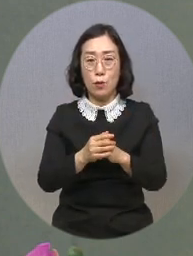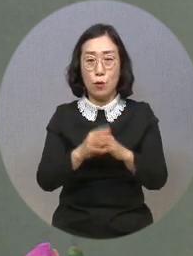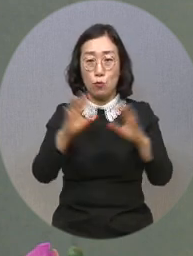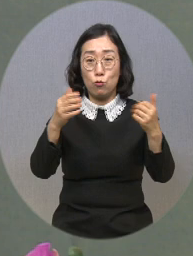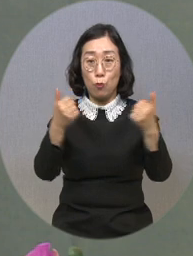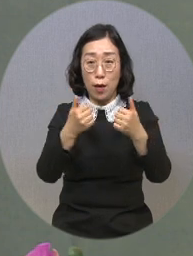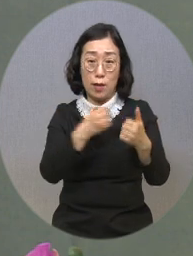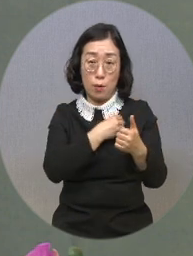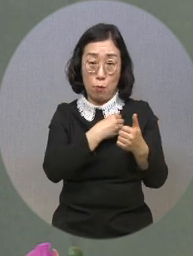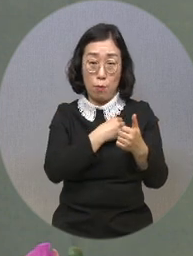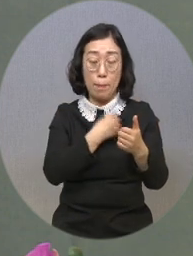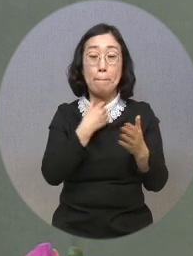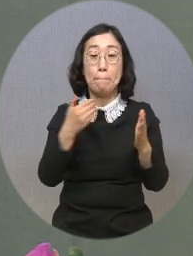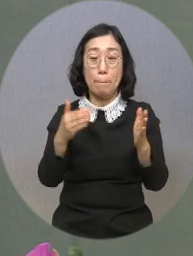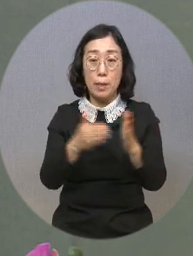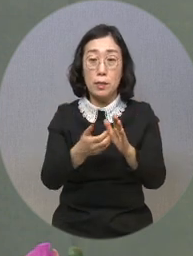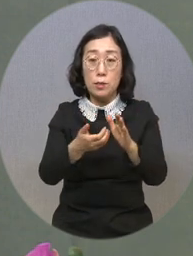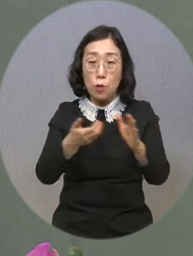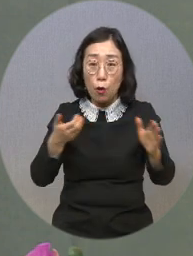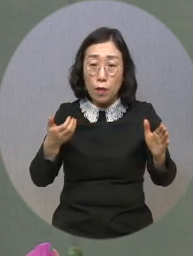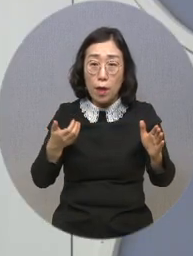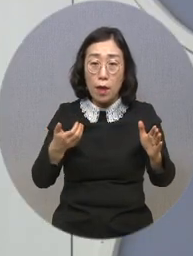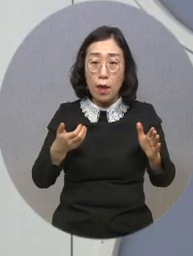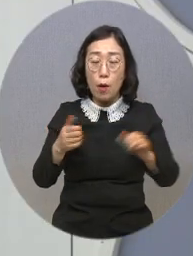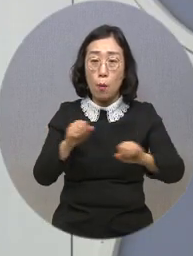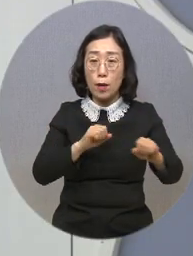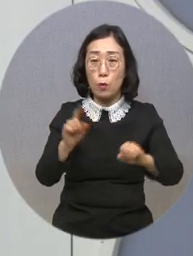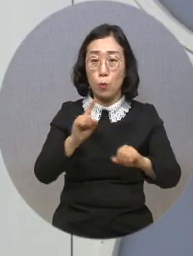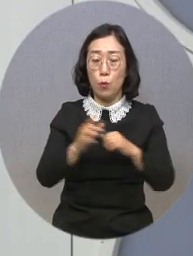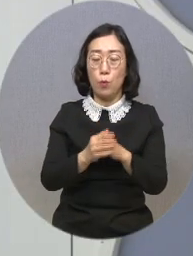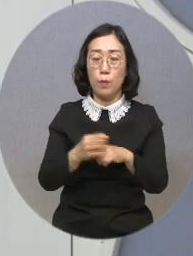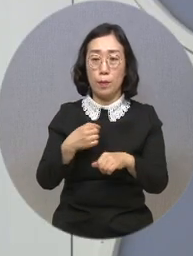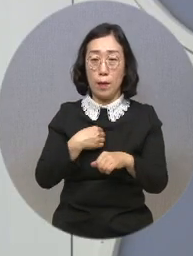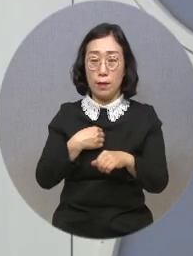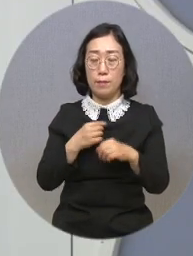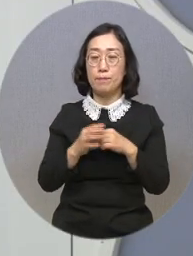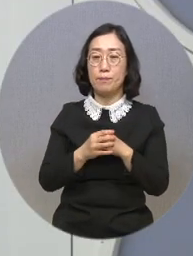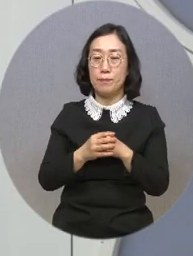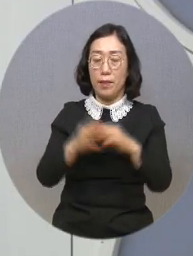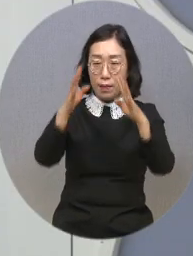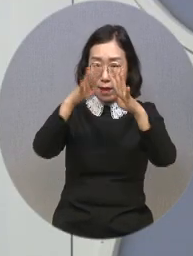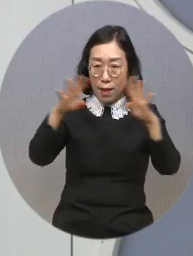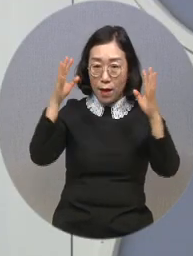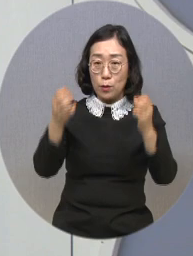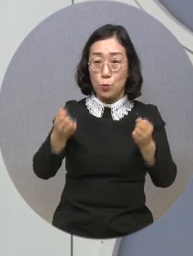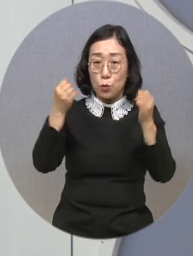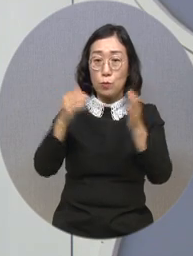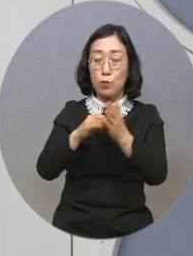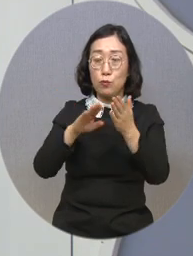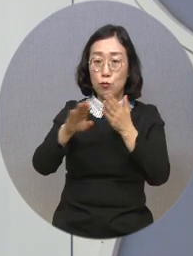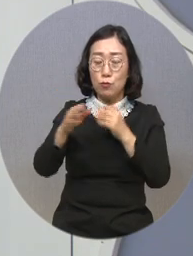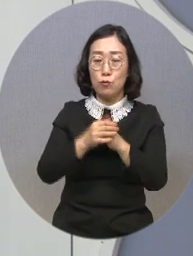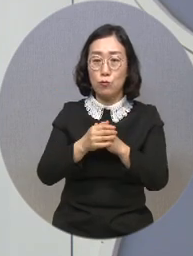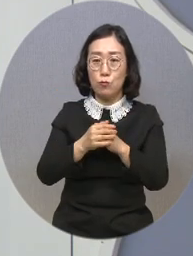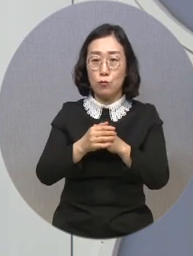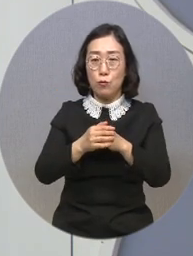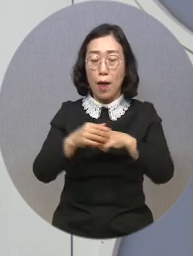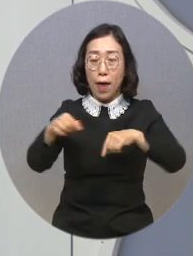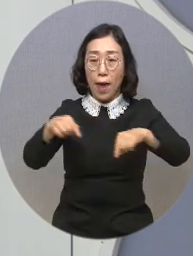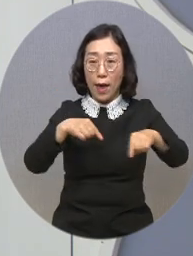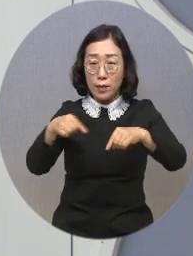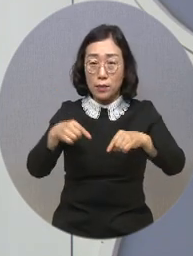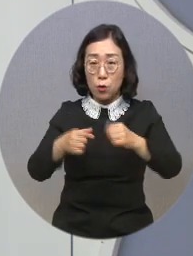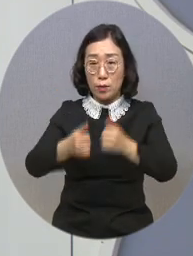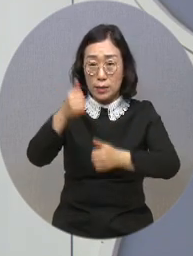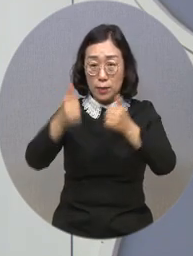활동을 하셨지만은 그 전에는 뭘 오셨어요? 네, 저는 대학을 졸업하고 행정고시를